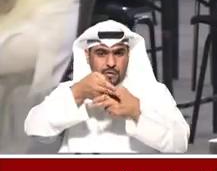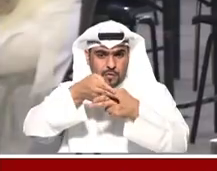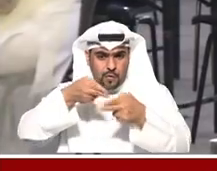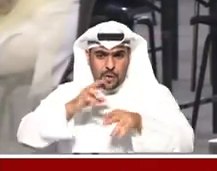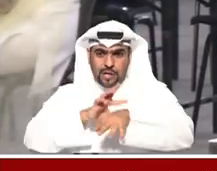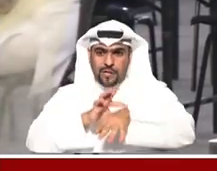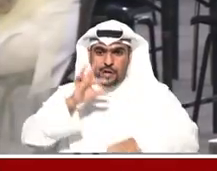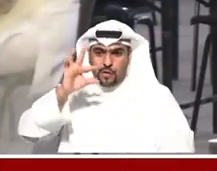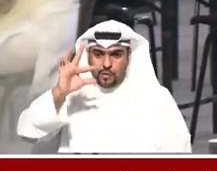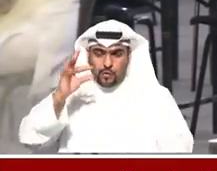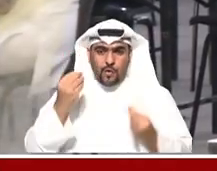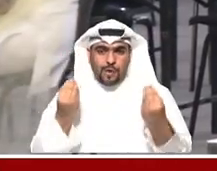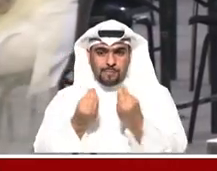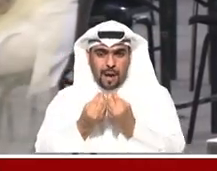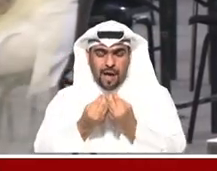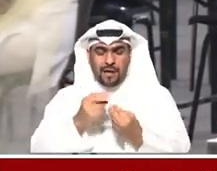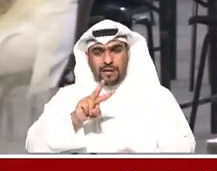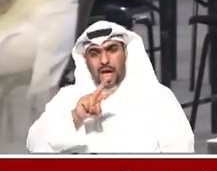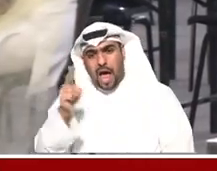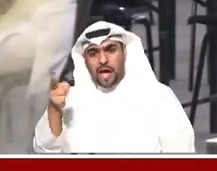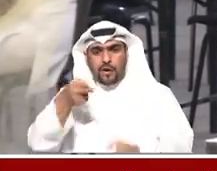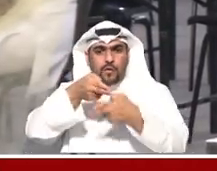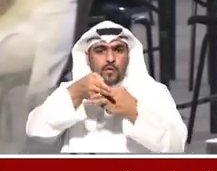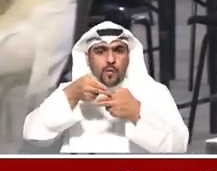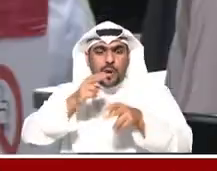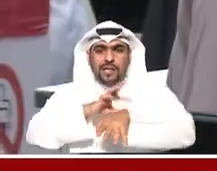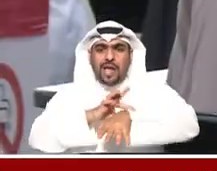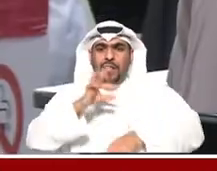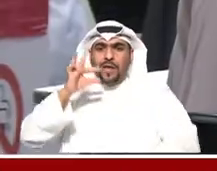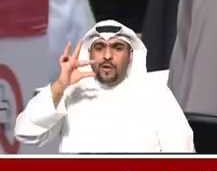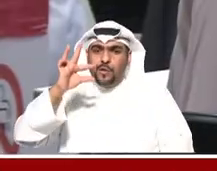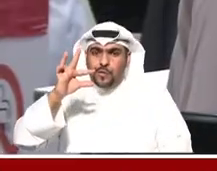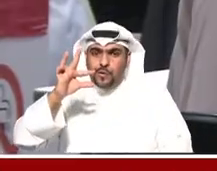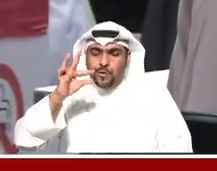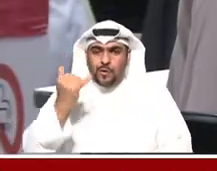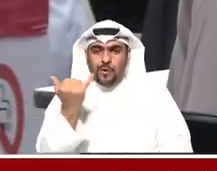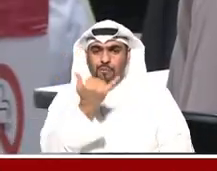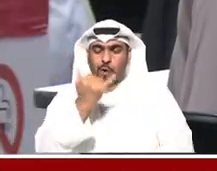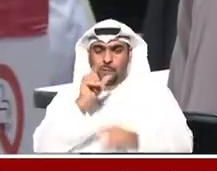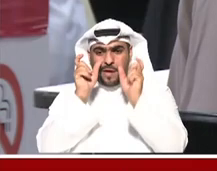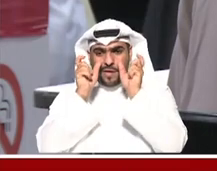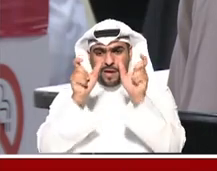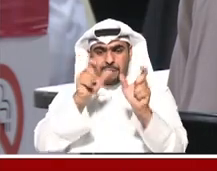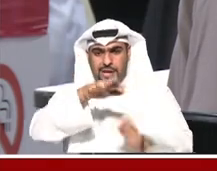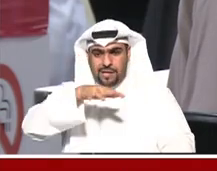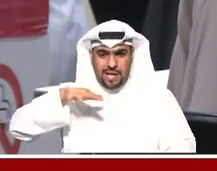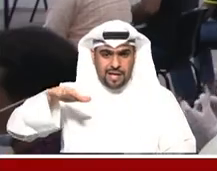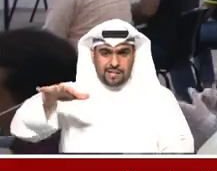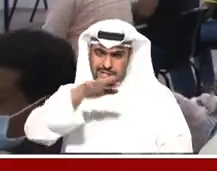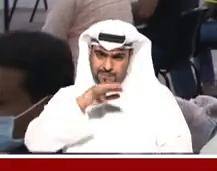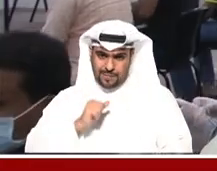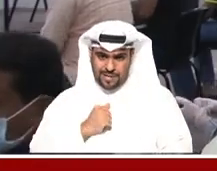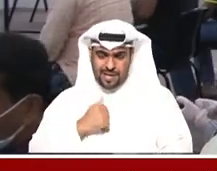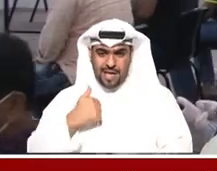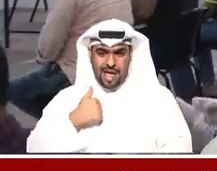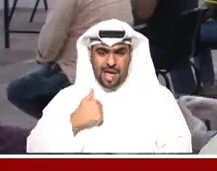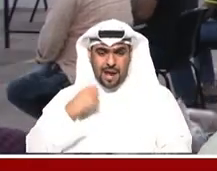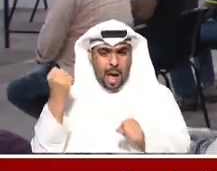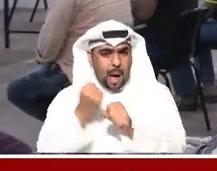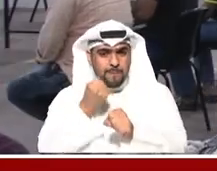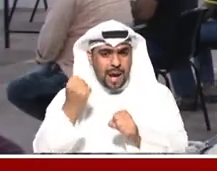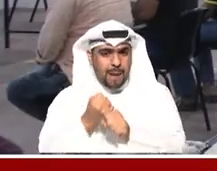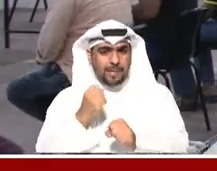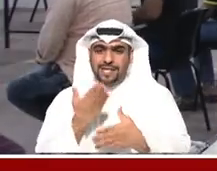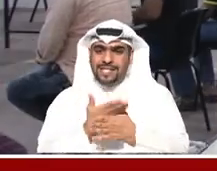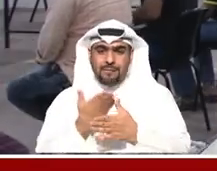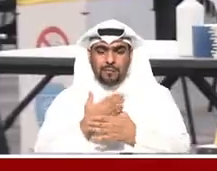كورونا. جهود كبرى تبذل من الكويت من أجل حماية الجميع. بالطبع نعمل من أجل الكويت